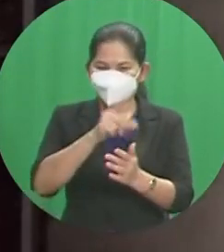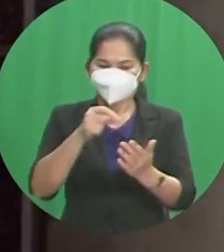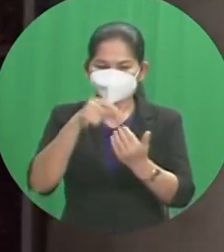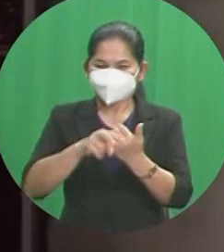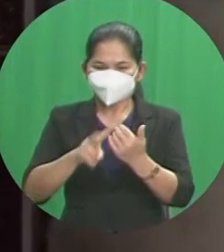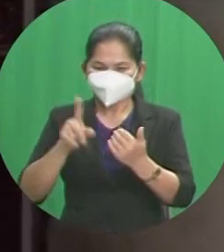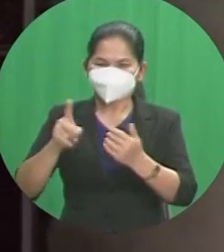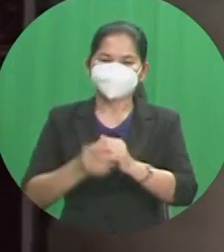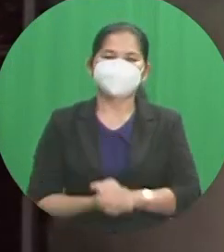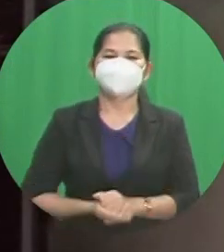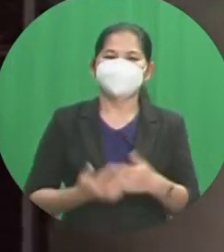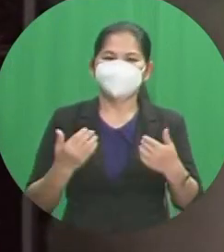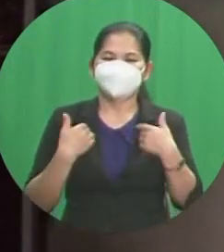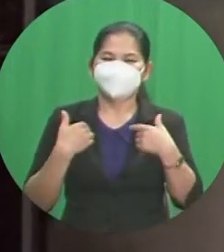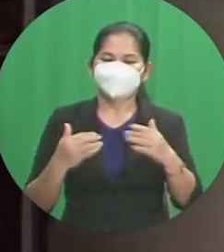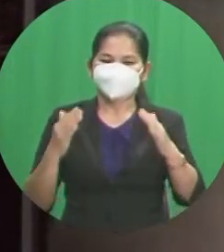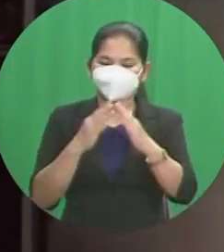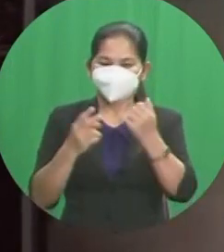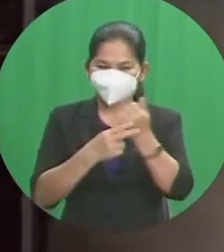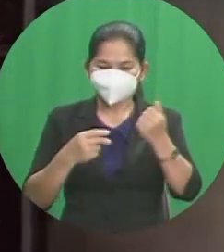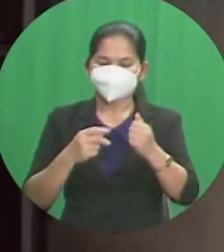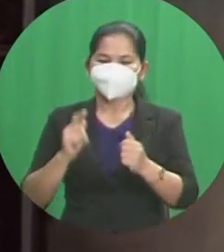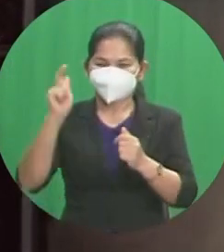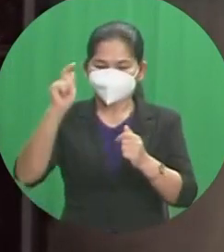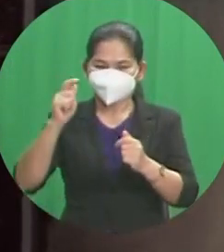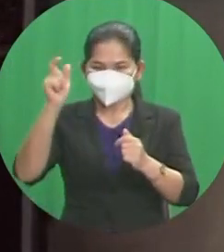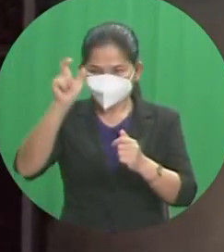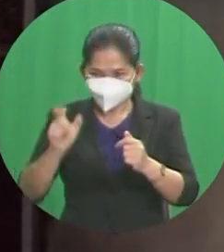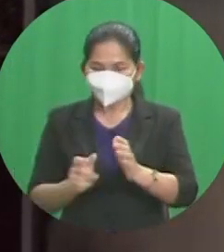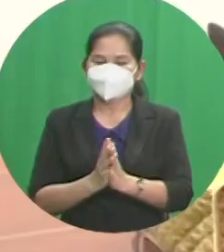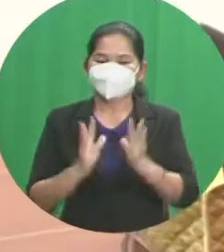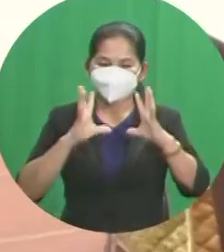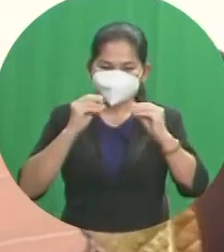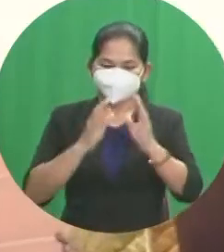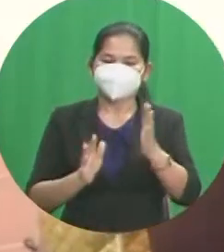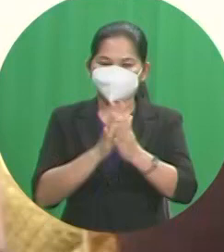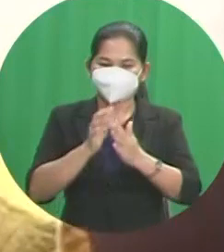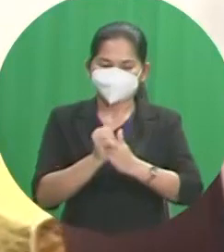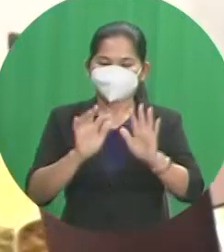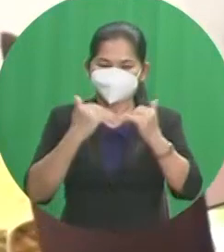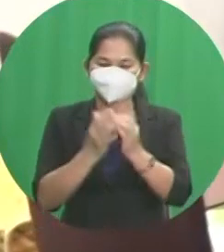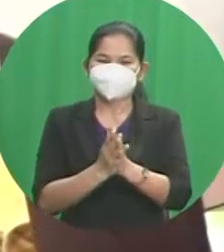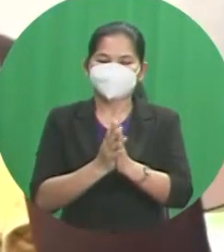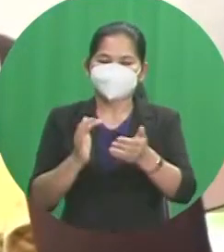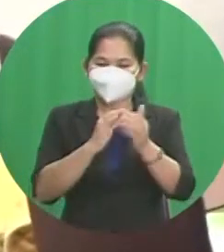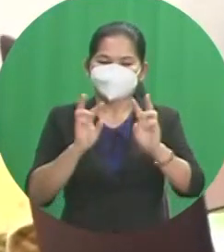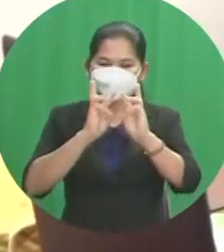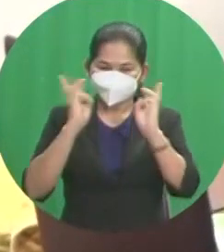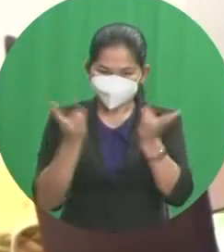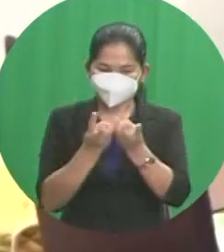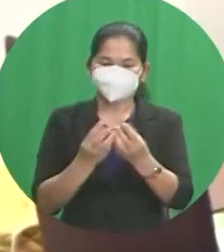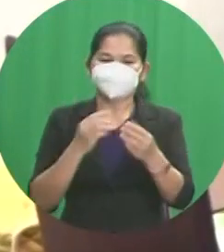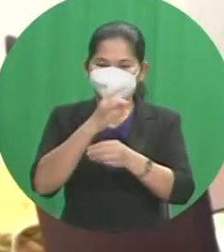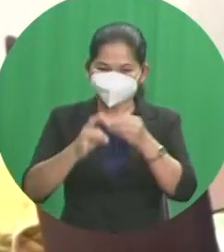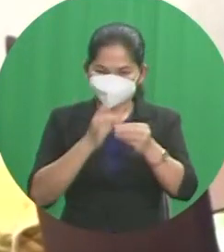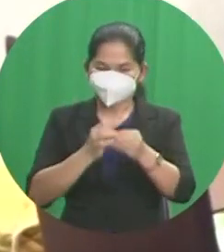ឆ្នាំ2021នៅទីក្រុងរ៉ូមប្រទេសអ៊ីតាលីនិងកិច្ចប្រជុំកំពូលនៃរដ្ឋសមាជិករបស់អង្គការសហប្រជាជាតិស្ដី